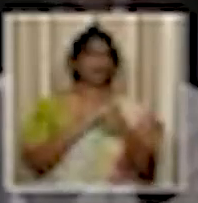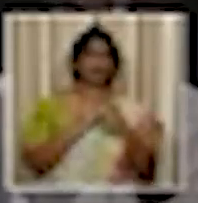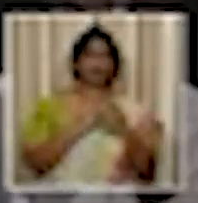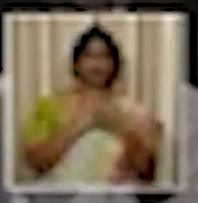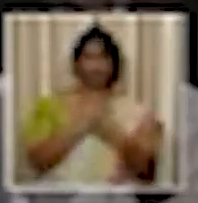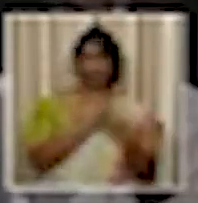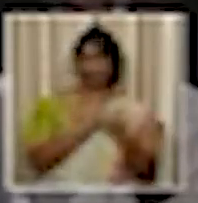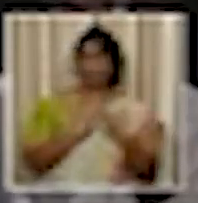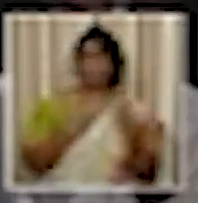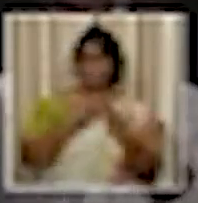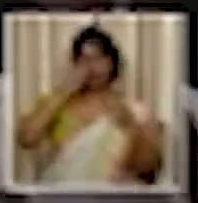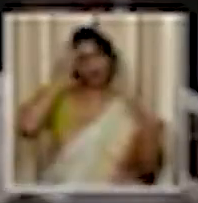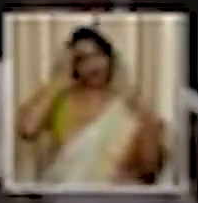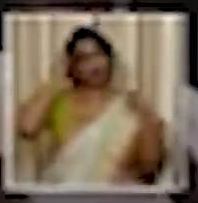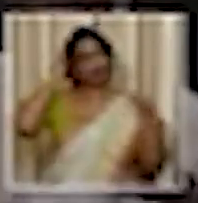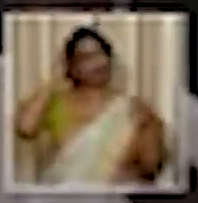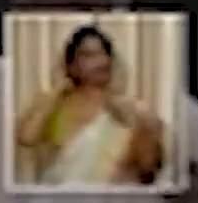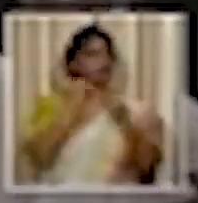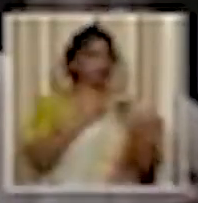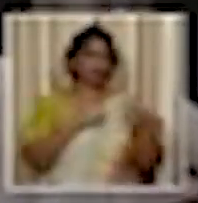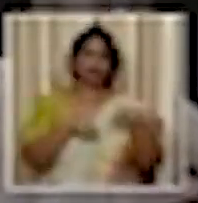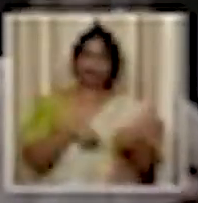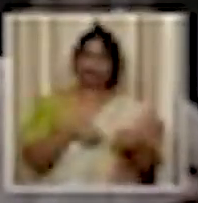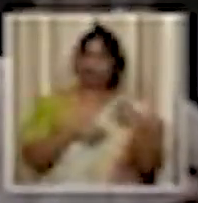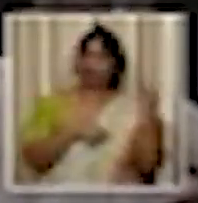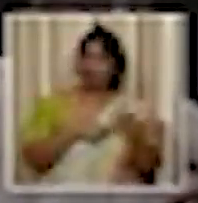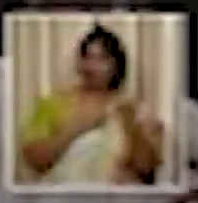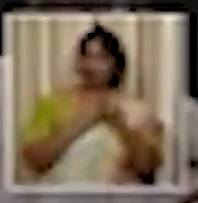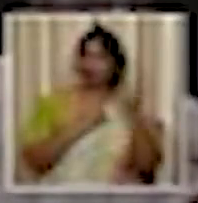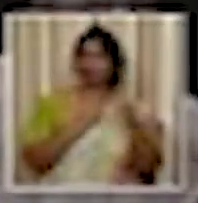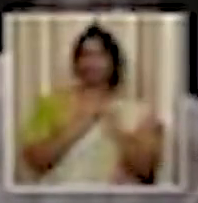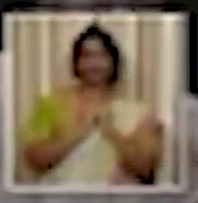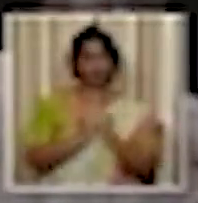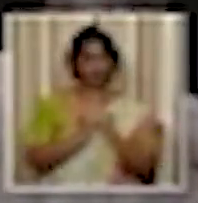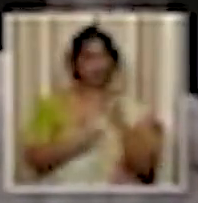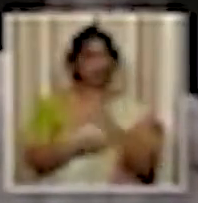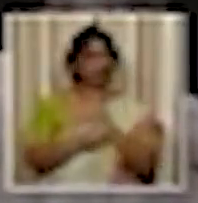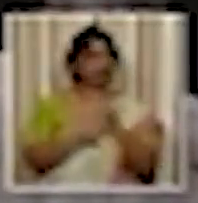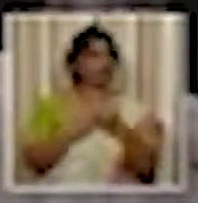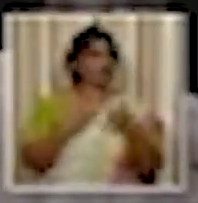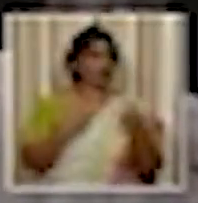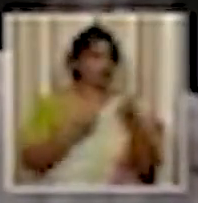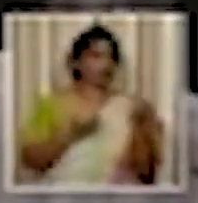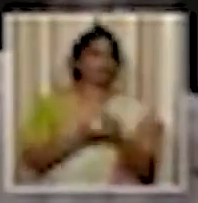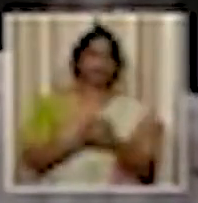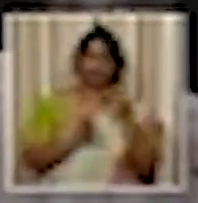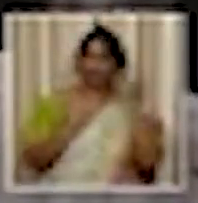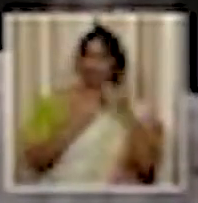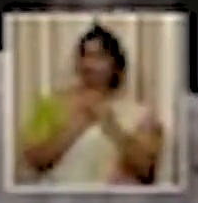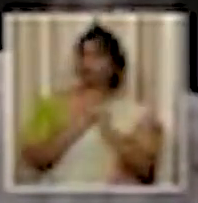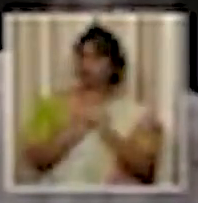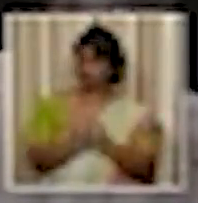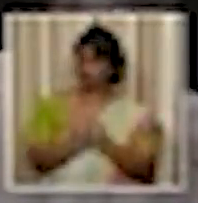ගන්න බැරිගේ ප්‍රශ්න තියෙන්නේ. අපි ඒ ටිකක් දෙනවා. ඒ නිසා මේක අලුතෙන්ම දෙන පත්වීම්. භාණ්ඩාගාරයේ වෙනම මුදලක් වෙන් කරලා දුන්න මේ පිරිස බඳව